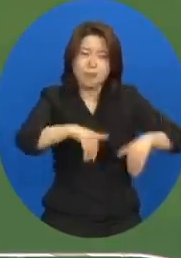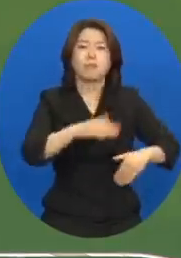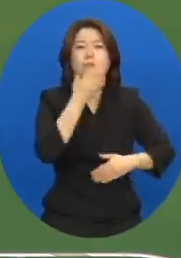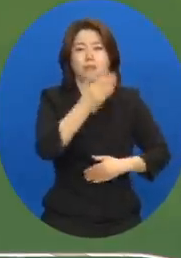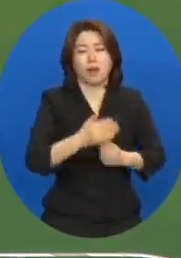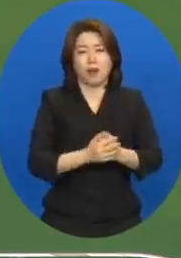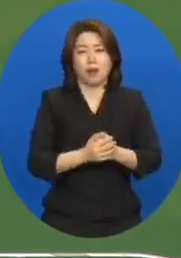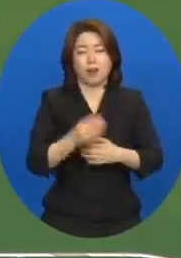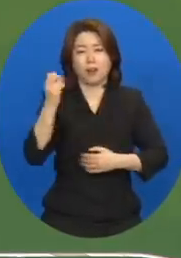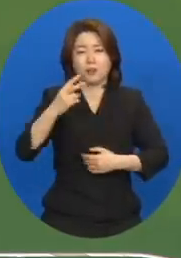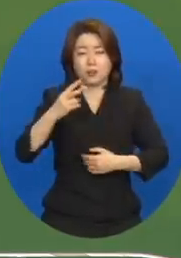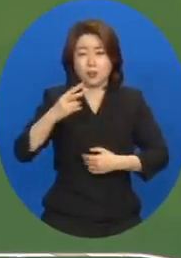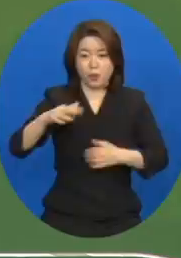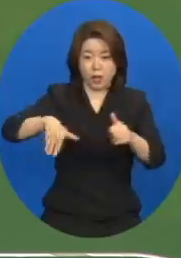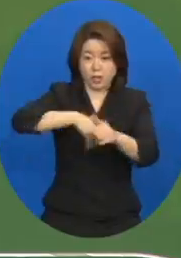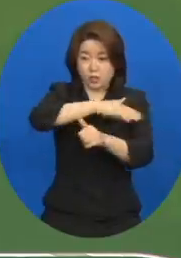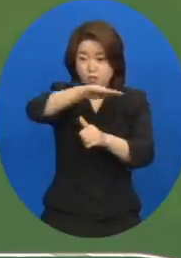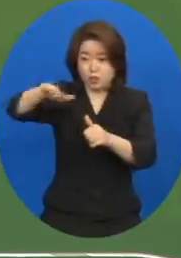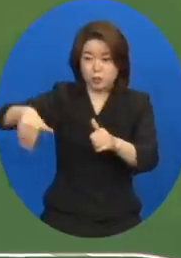이름이 주변에